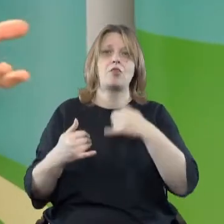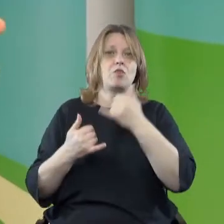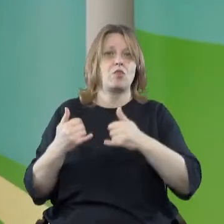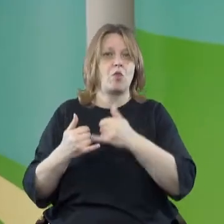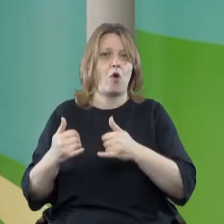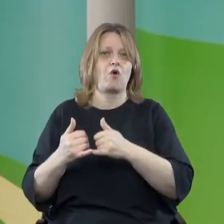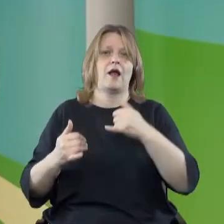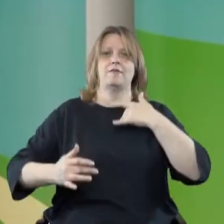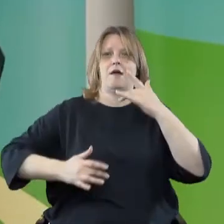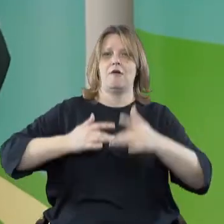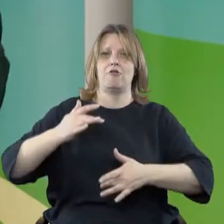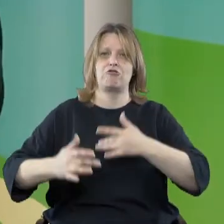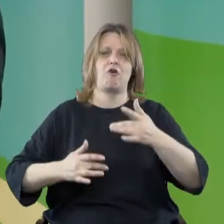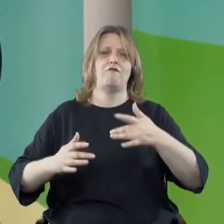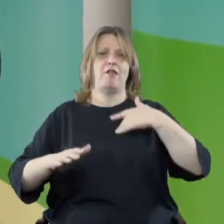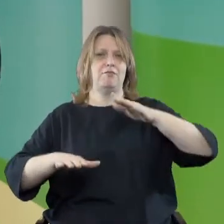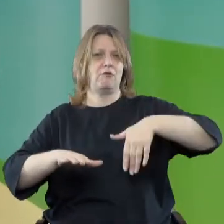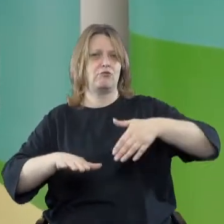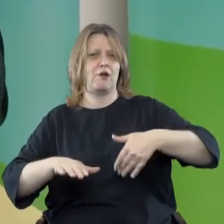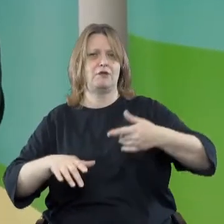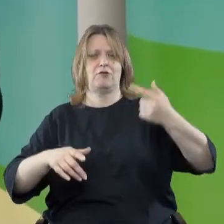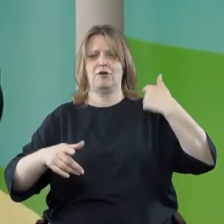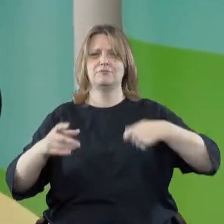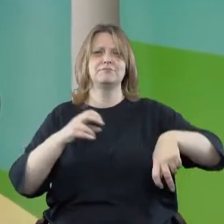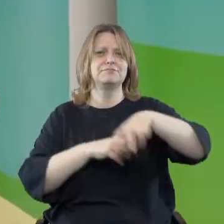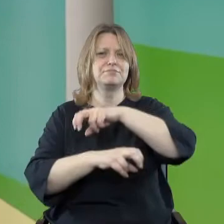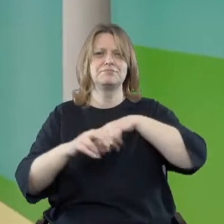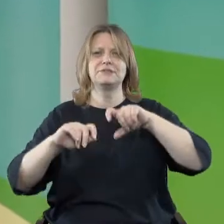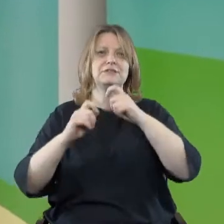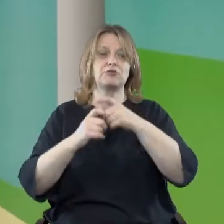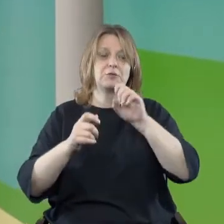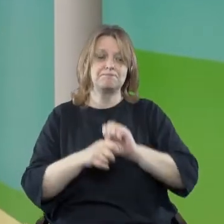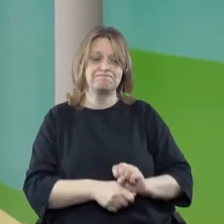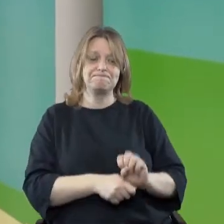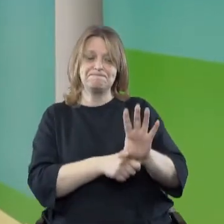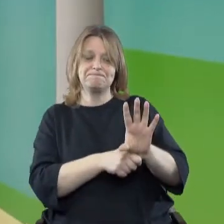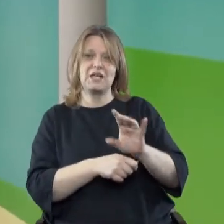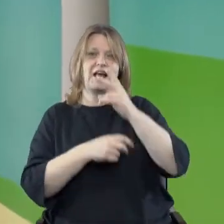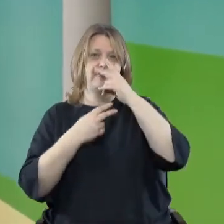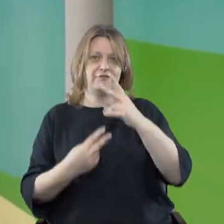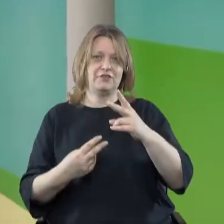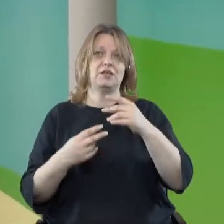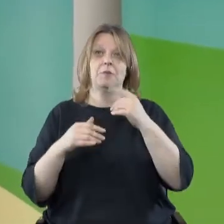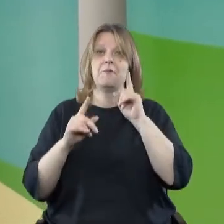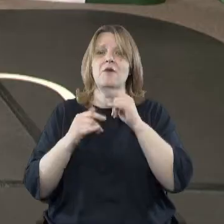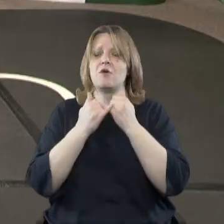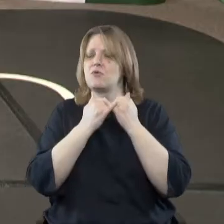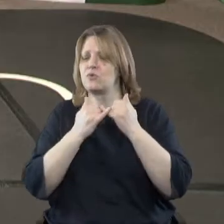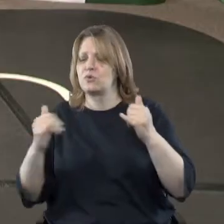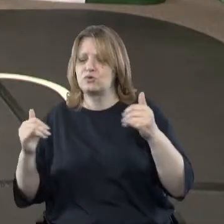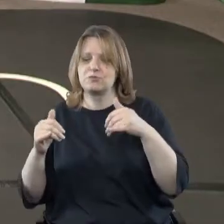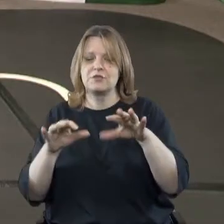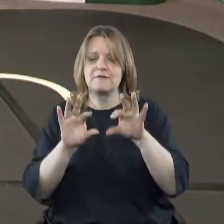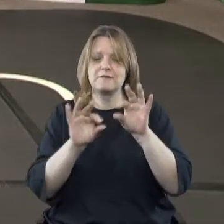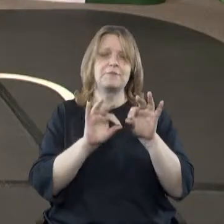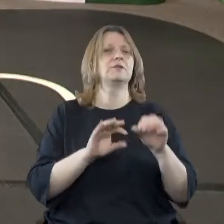rower, na hulajnogę, na plecak, wszędzie, gdzie nam się podoba, gdzie będzie ten odblask widoczny. Także są przeróżne odblaski. No właśnie, Daria się zgłasza.